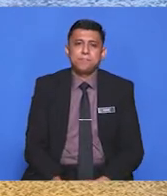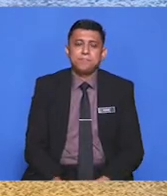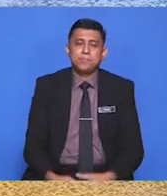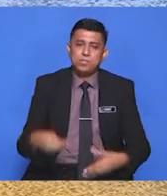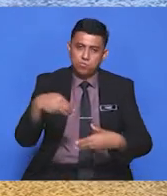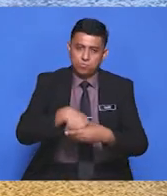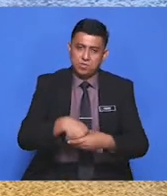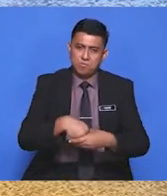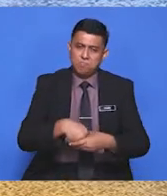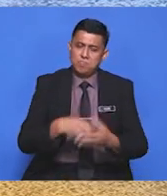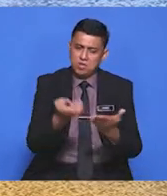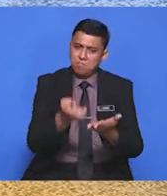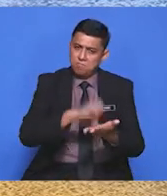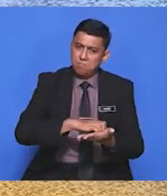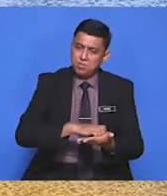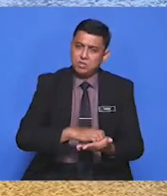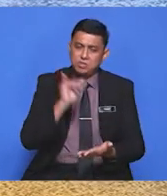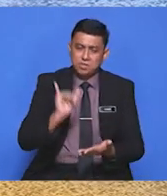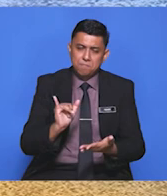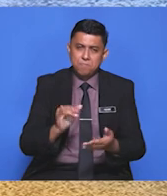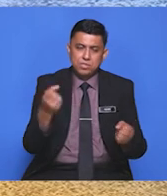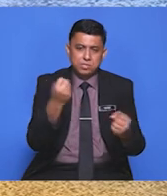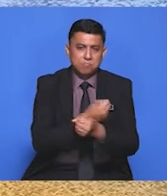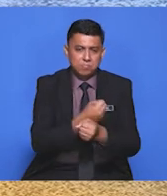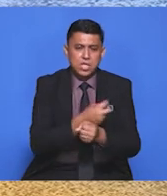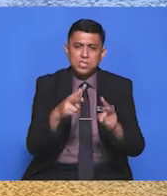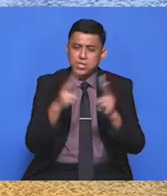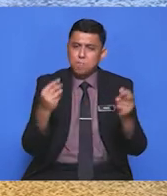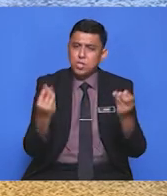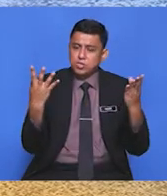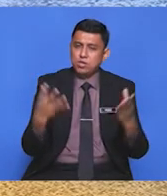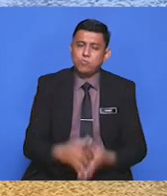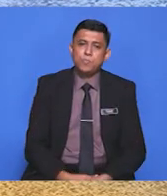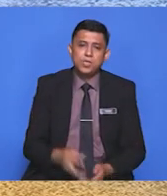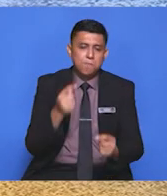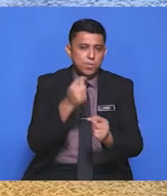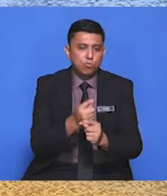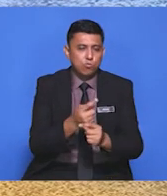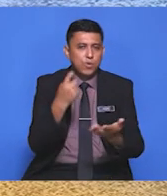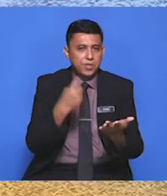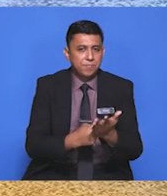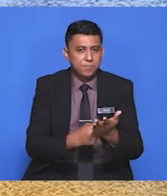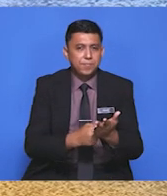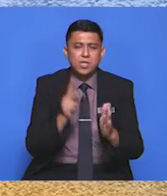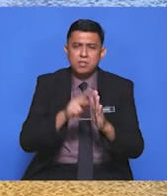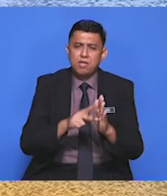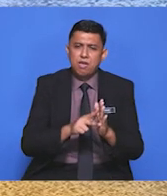dalam ekonomi yang mana persaingan sangat banyak, penentuan harga dalam keadaan tersebut